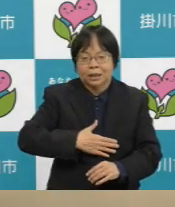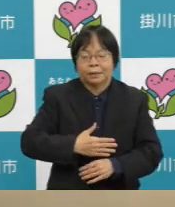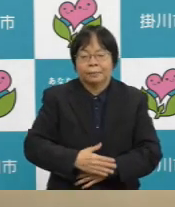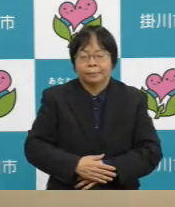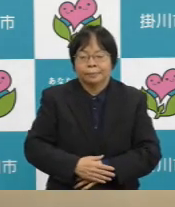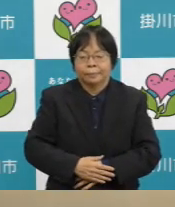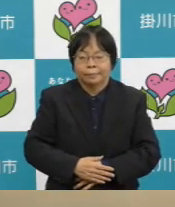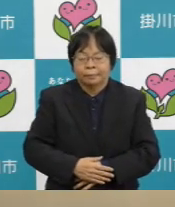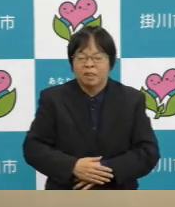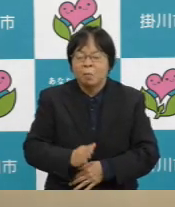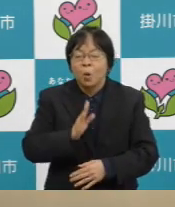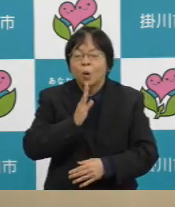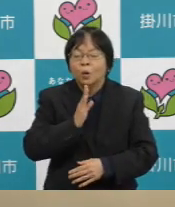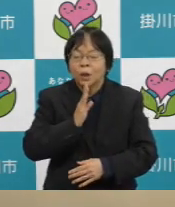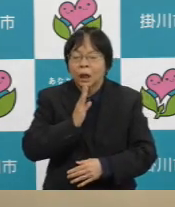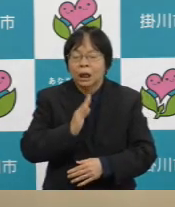これも本当に